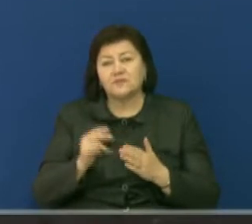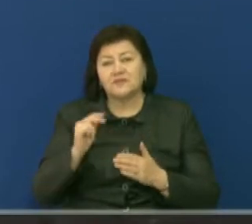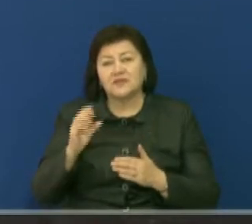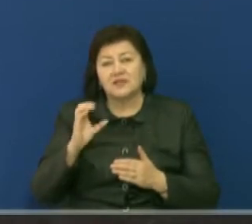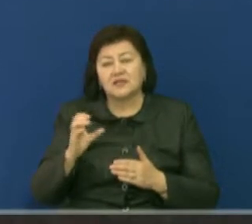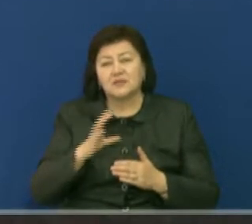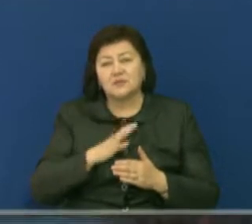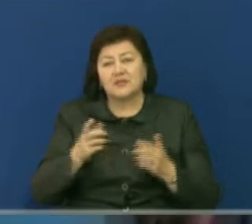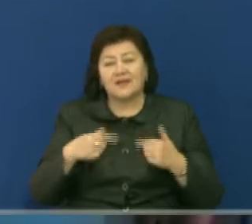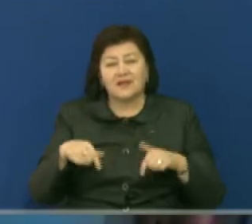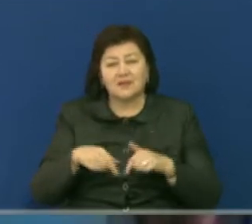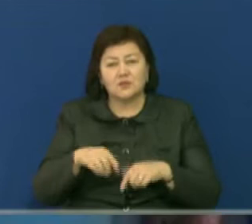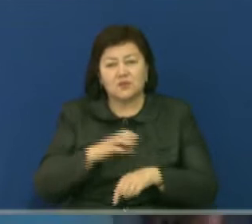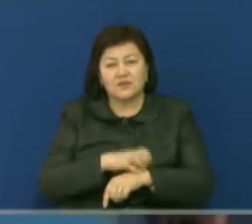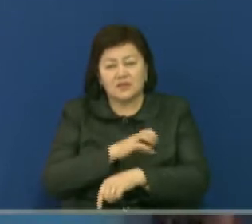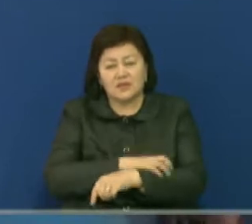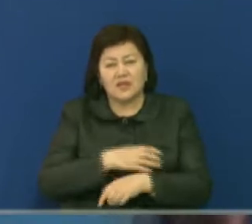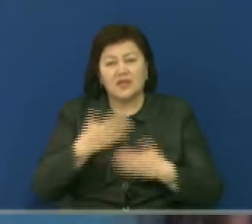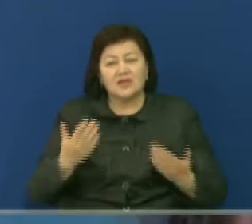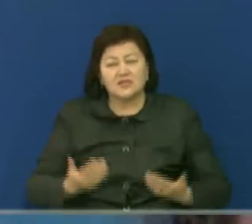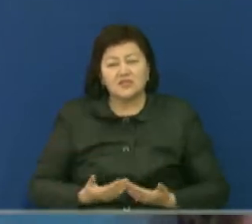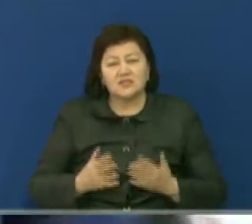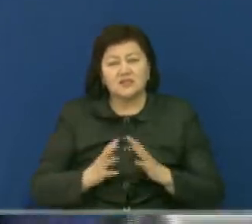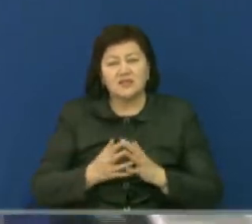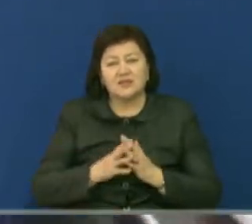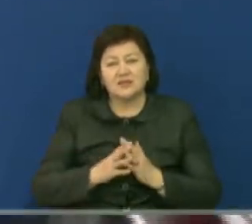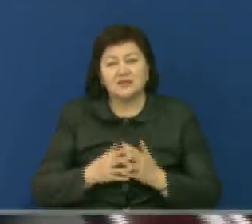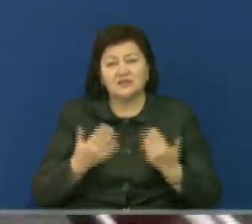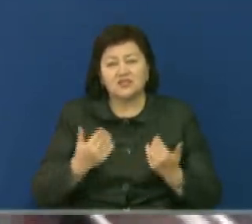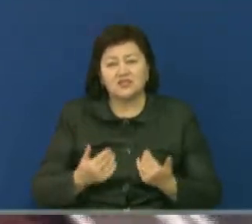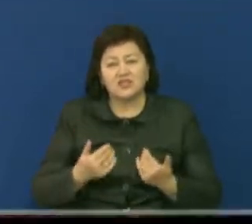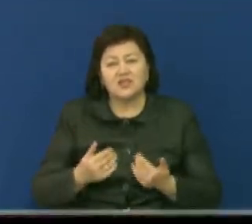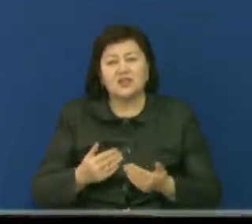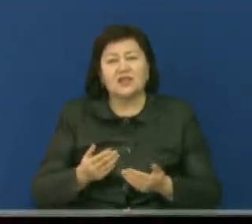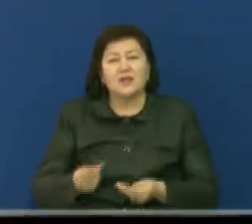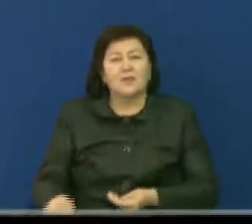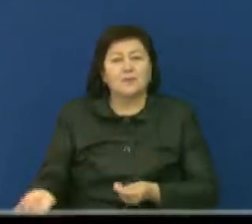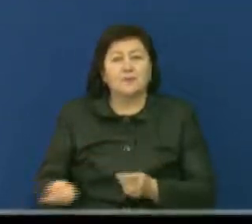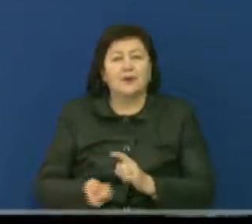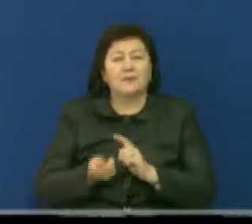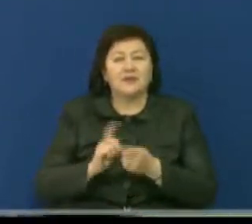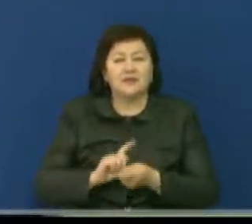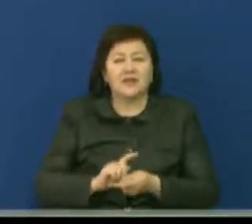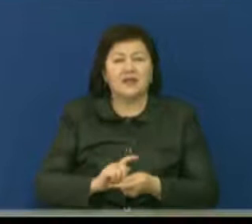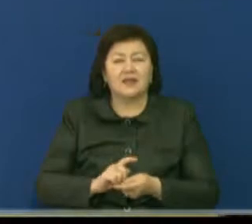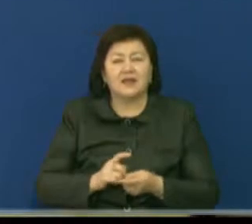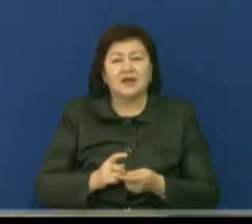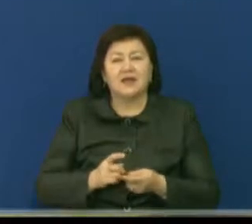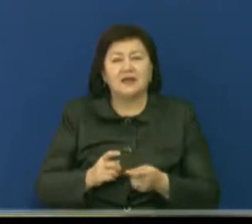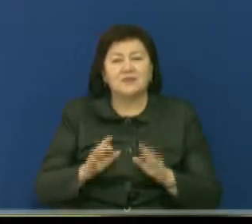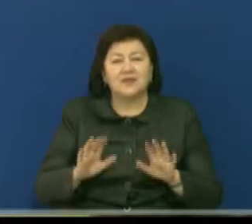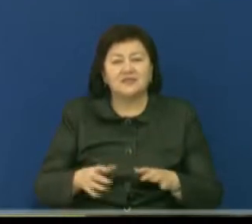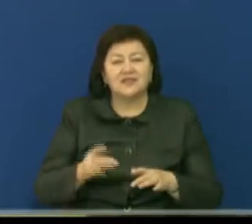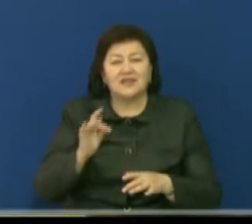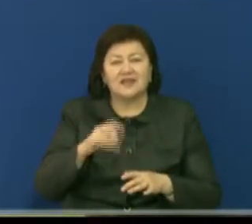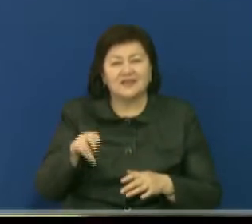создана специальная комиссия. В настоящее время жители села находятся в пункте Ридера. И некоторые, по собственному желанию, дома у родственников. В